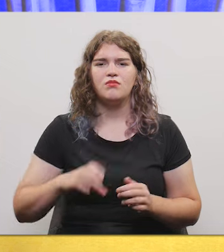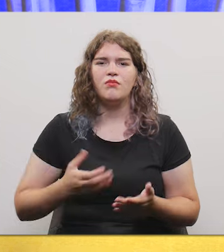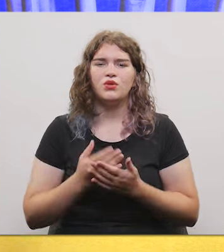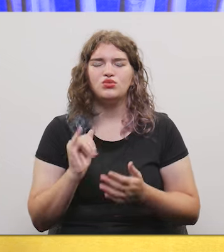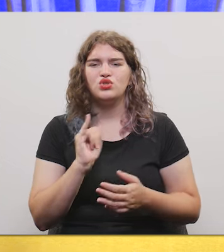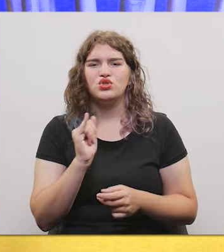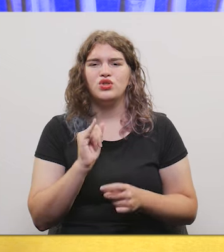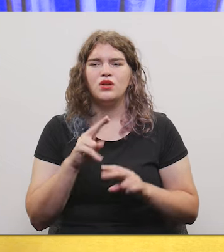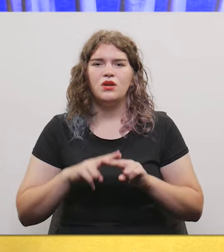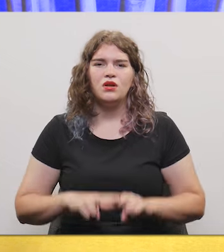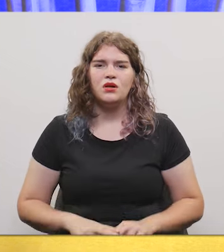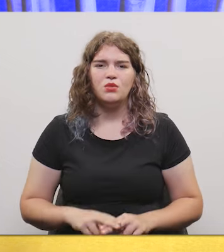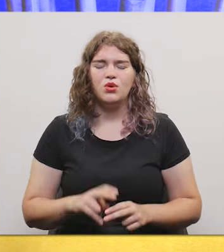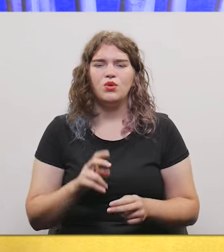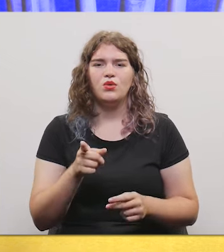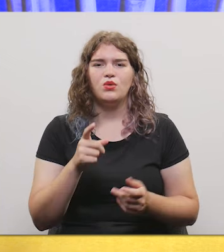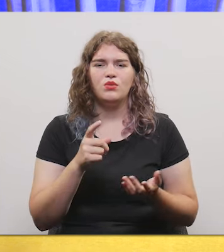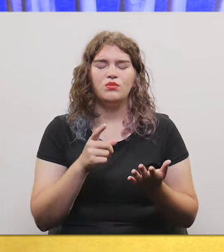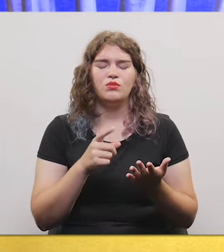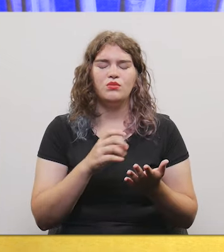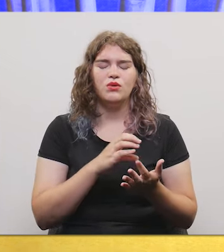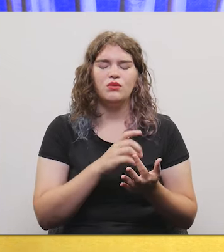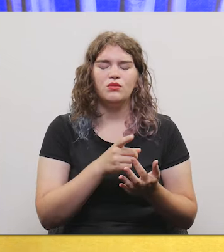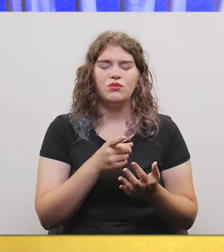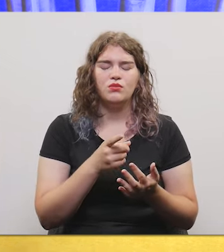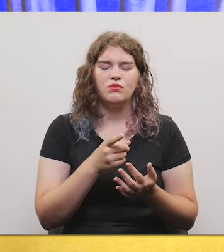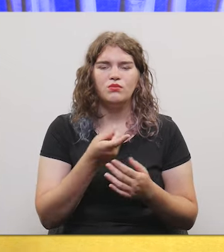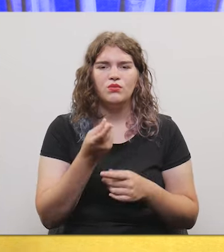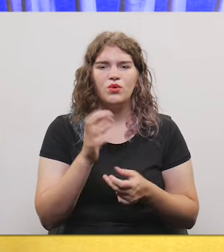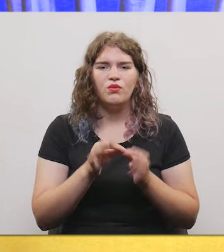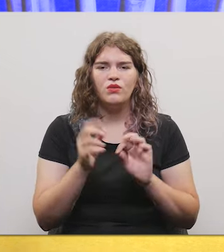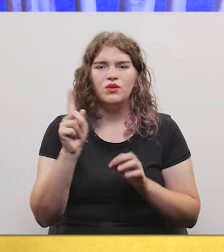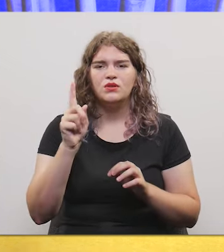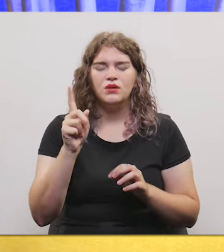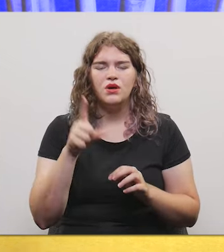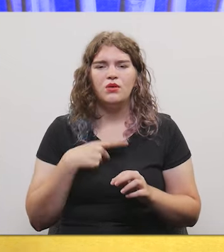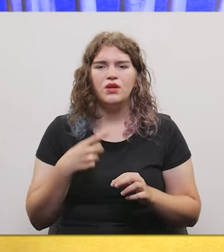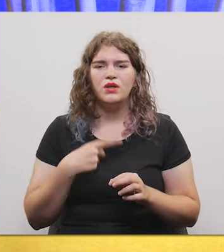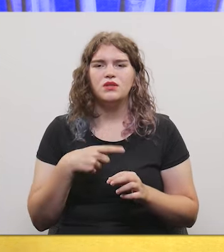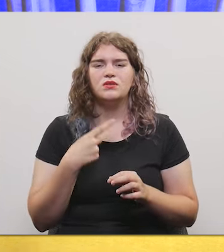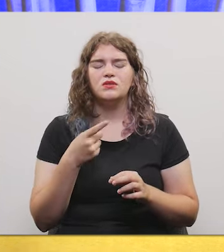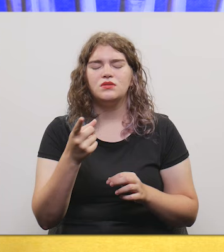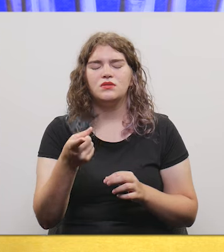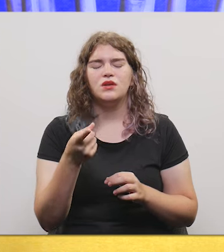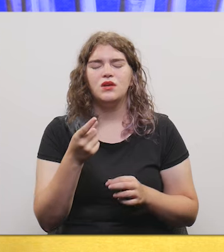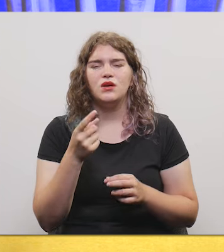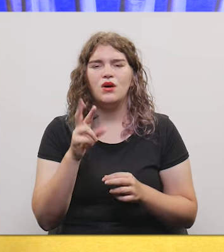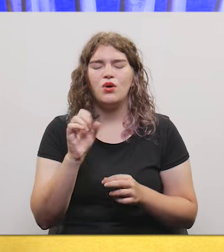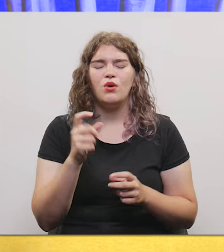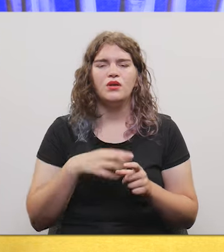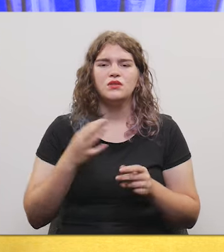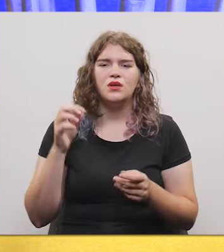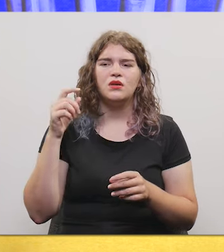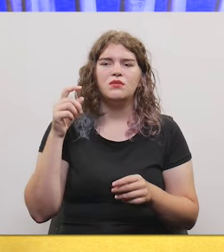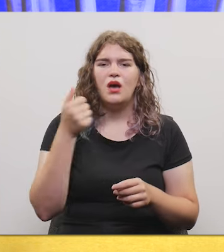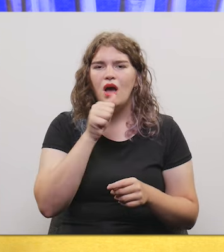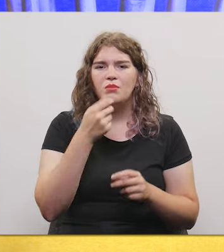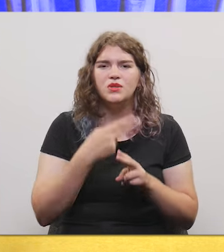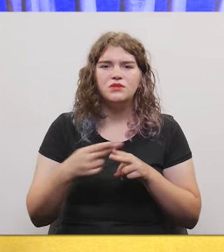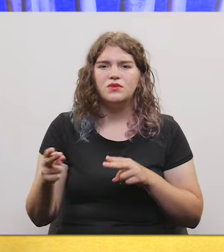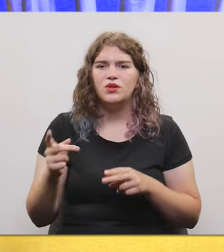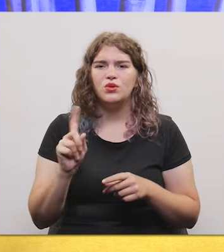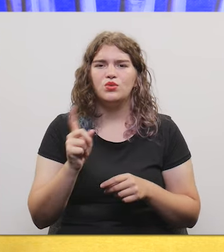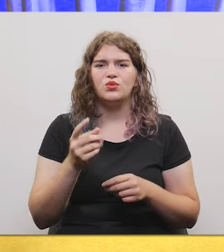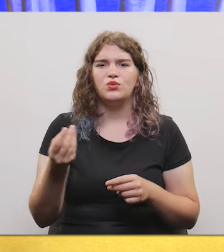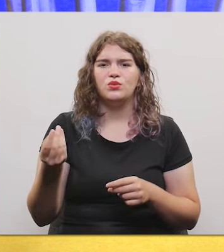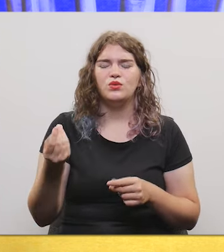Crist, pentru cei ce-l încezesc, cuvântul tău e rouă. E stropul sfânt